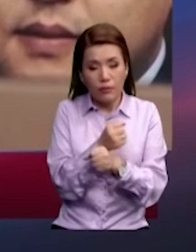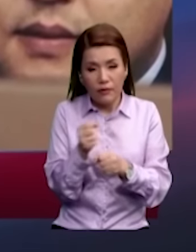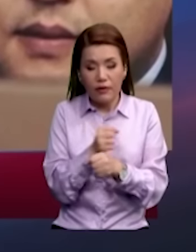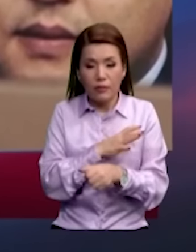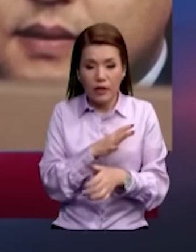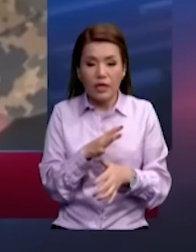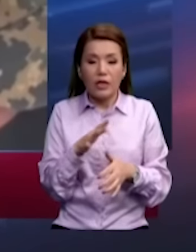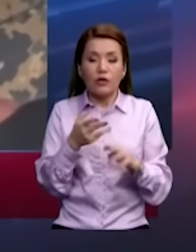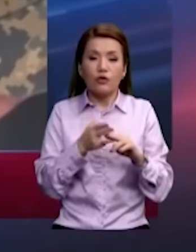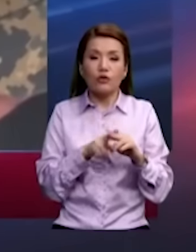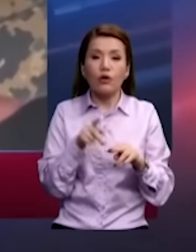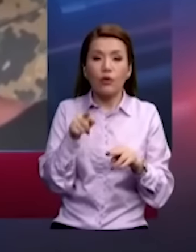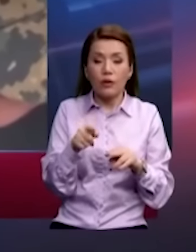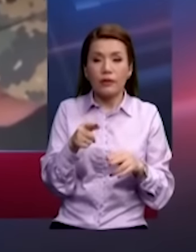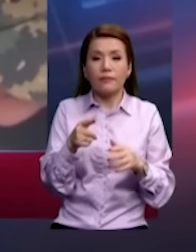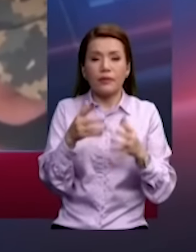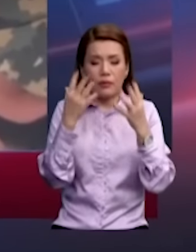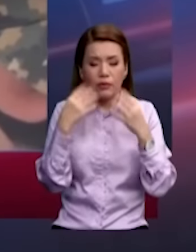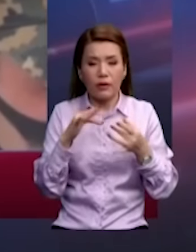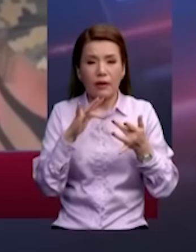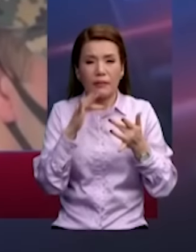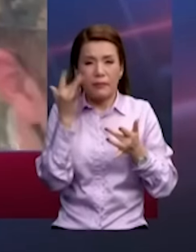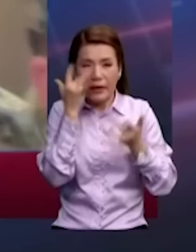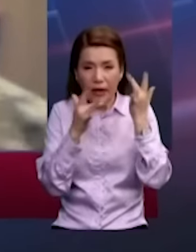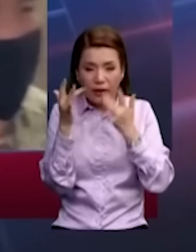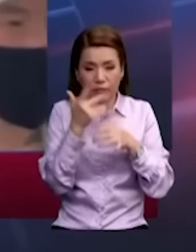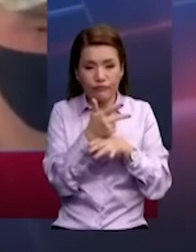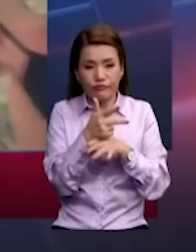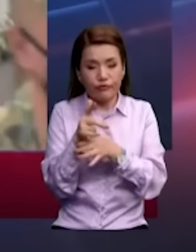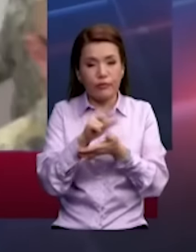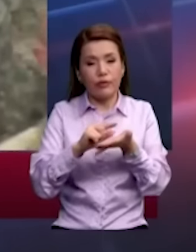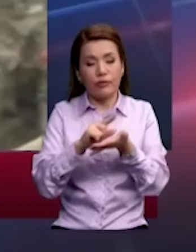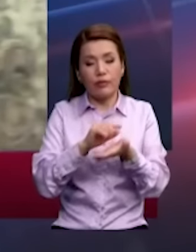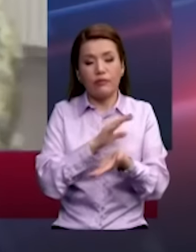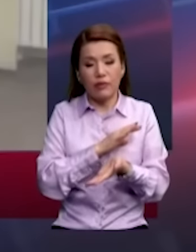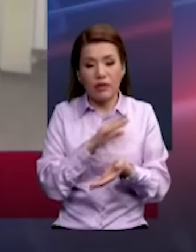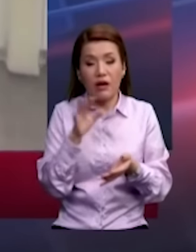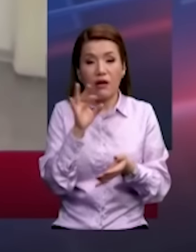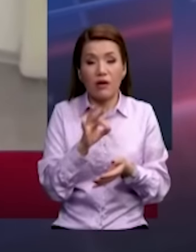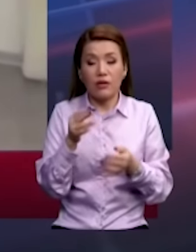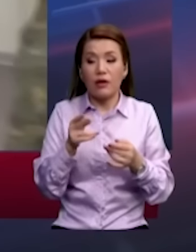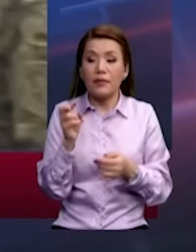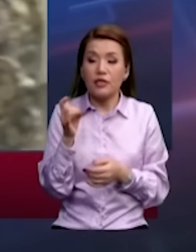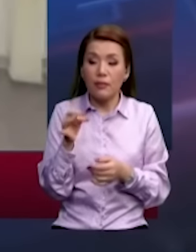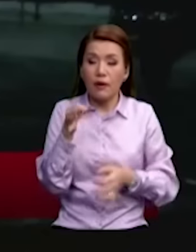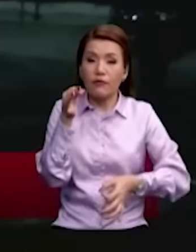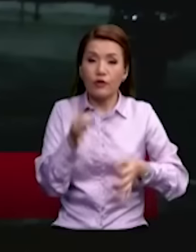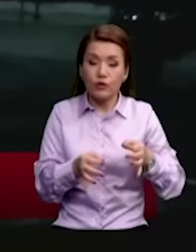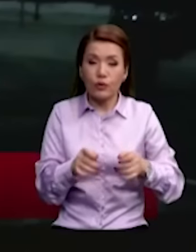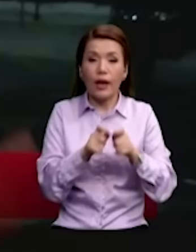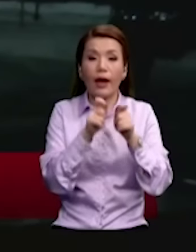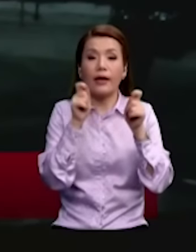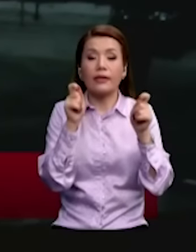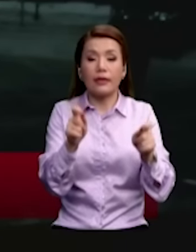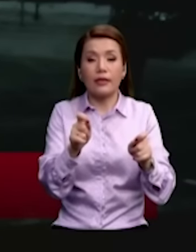шантажировать Салтанат, он заставил ее сняться в порнографическом видео. Мадина, судя по всему, суд над Бишимбаевым будет открытым, и когда